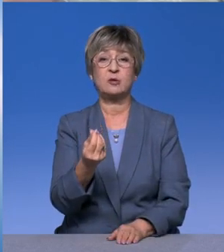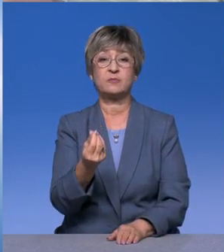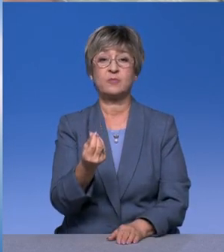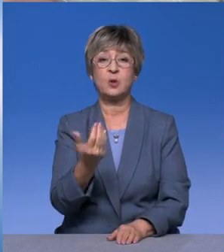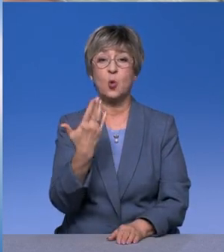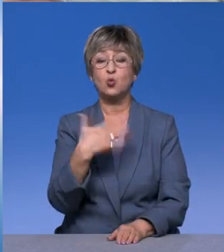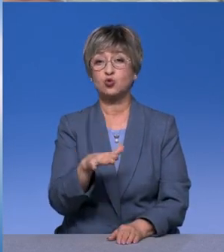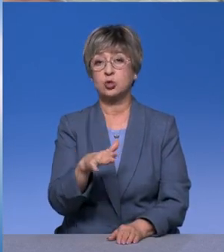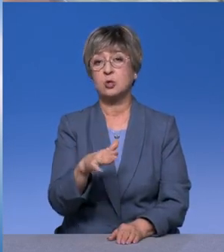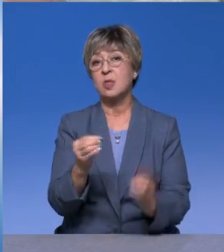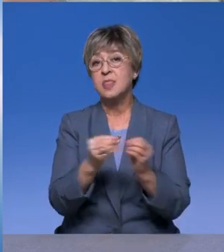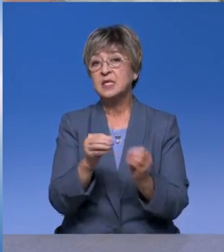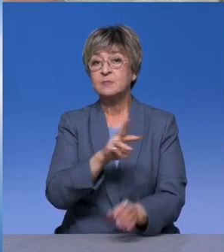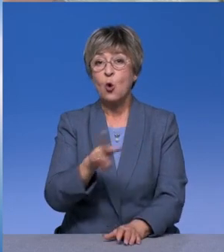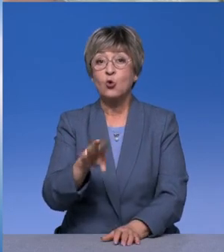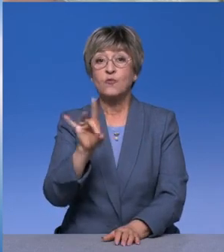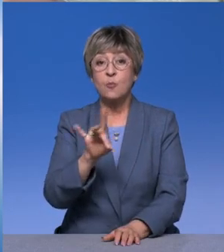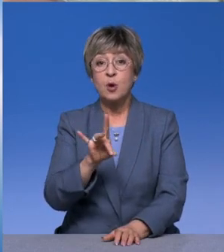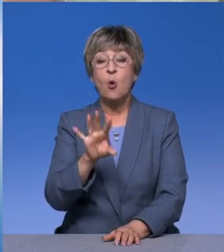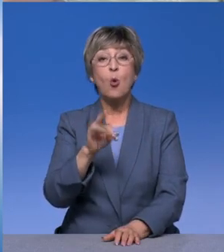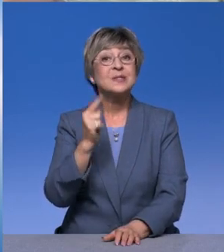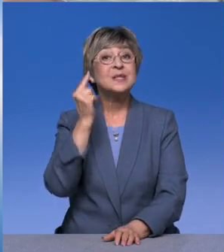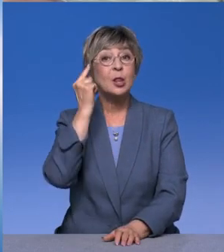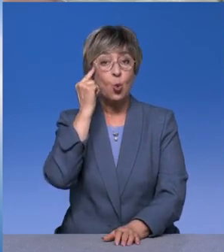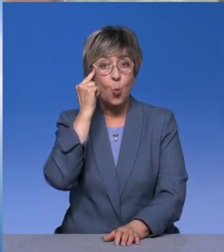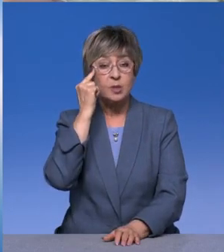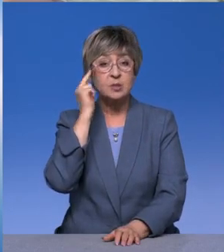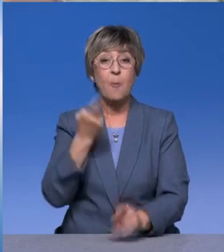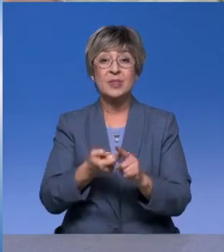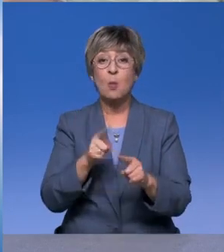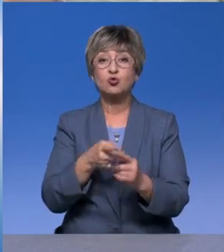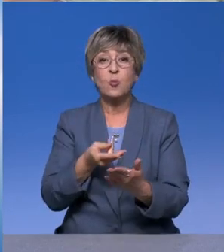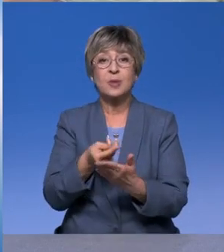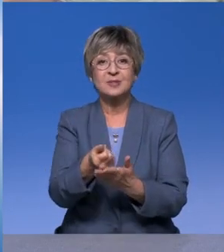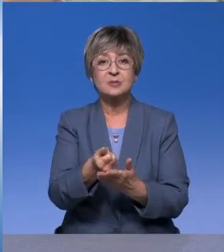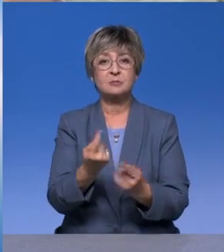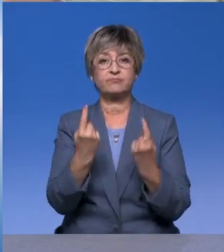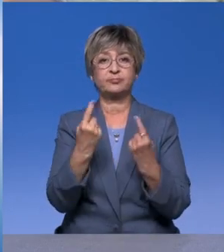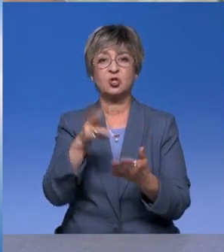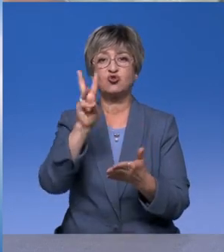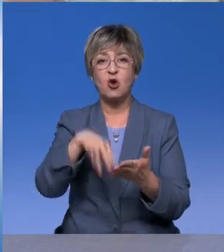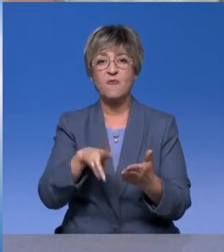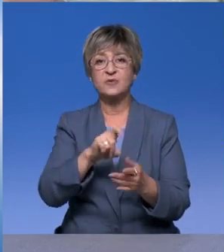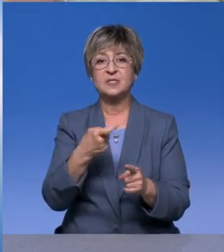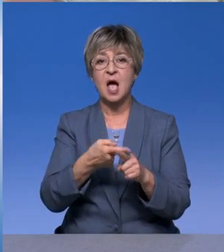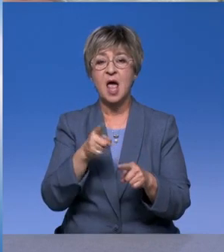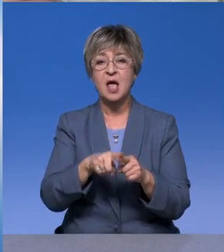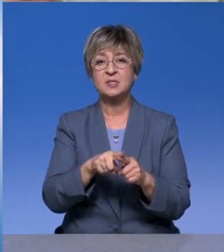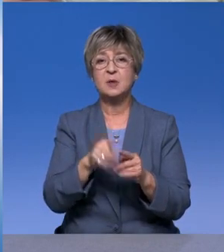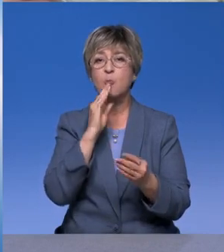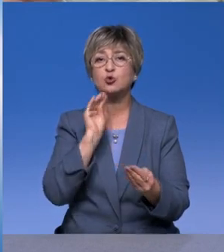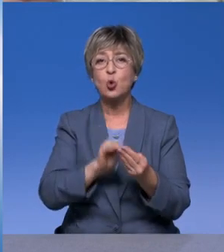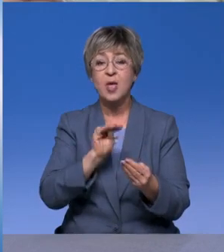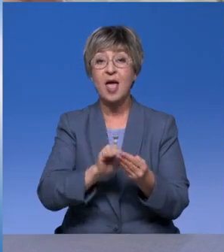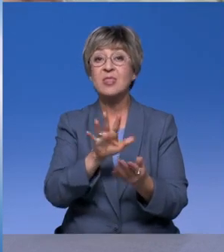под 10 миллионов рублей, он все равно задумается, потому что платить такие штрафы за вот эти систематические